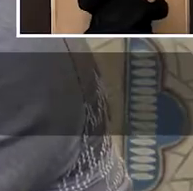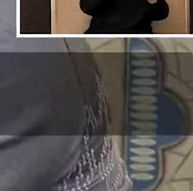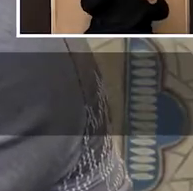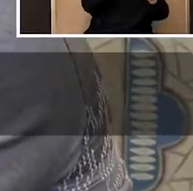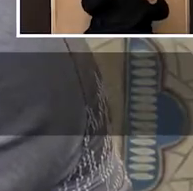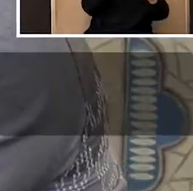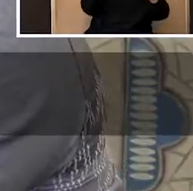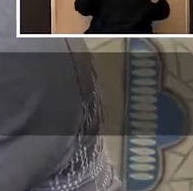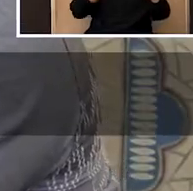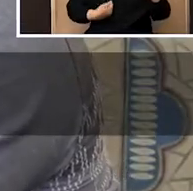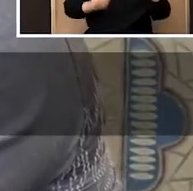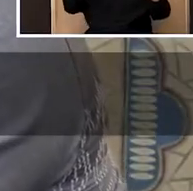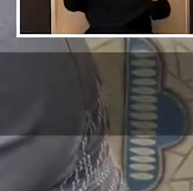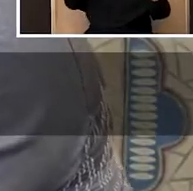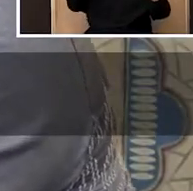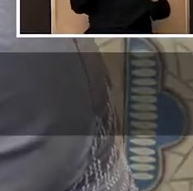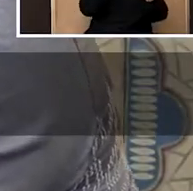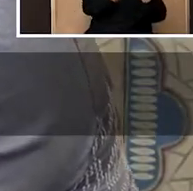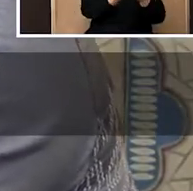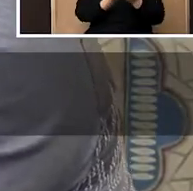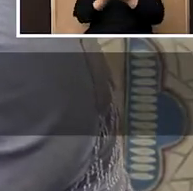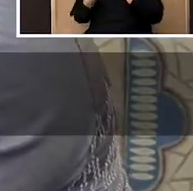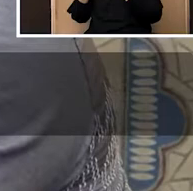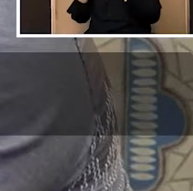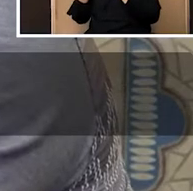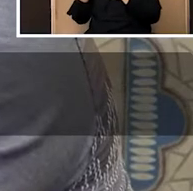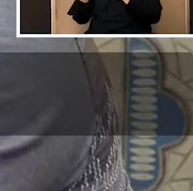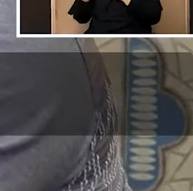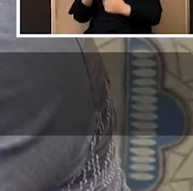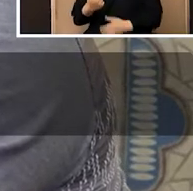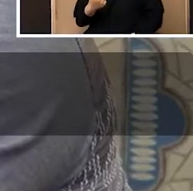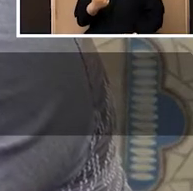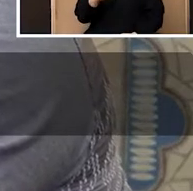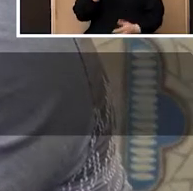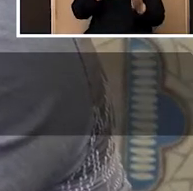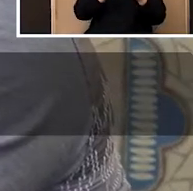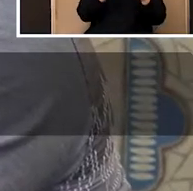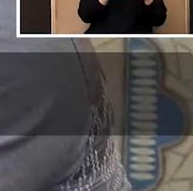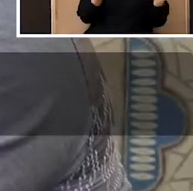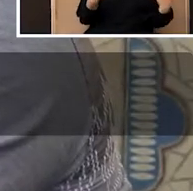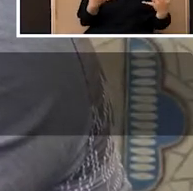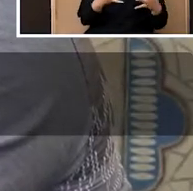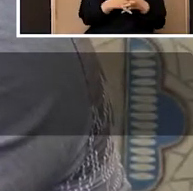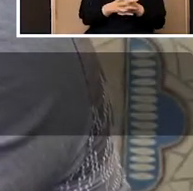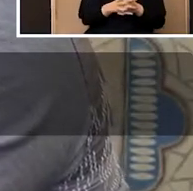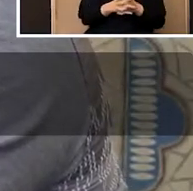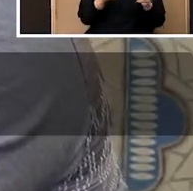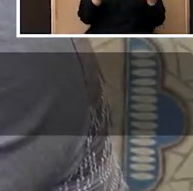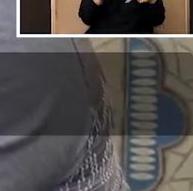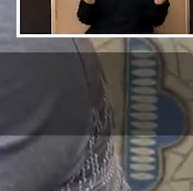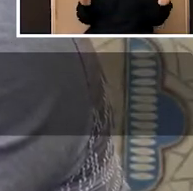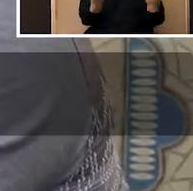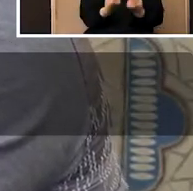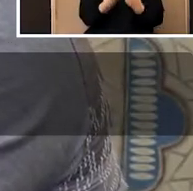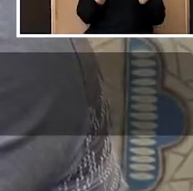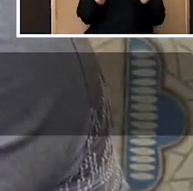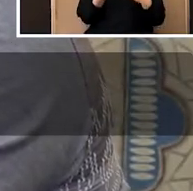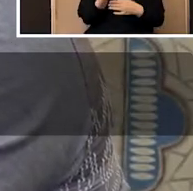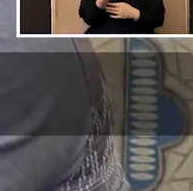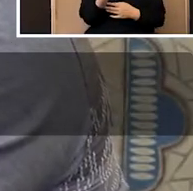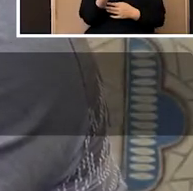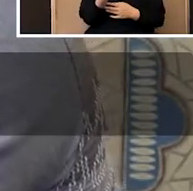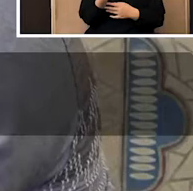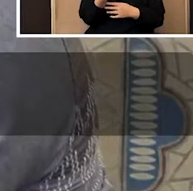stabil ya Bi Dia bisa dimintakan Pertanggungjawaban pidana Artinya kita punya satu